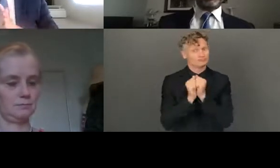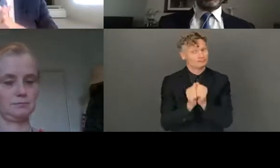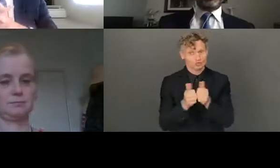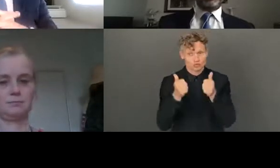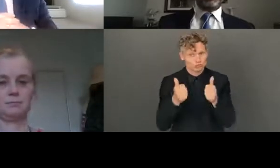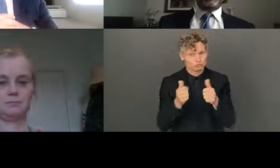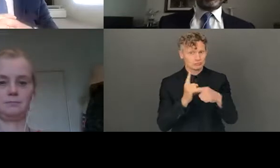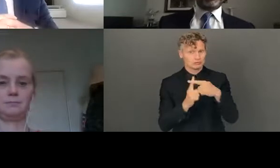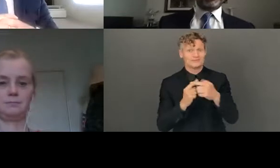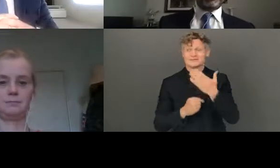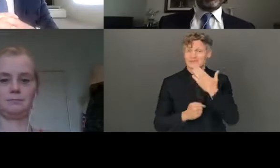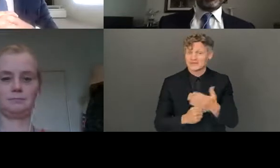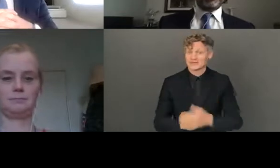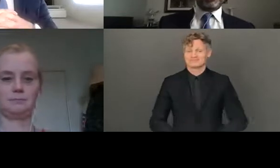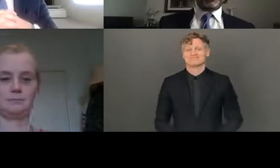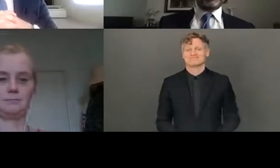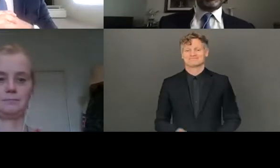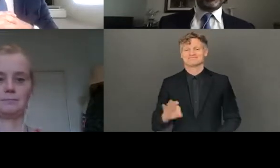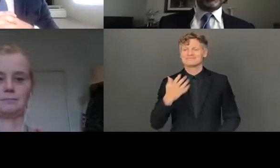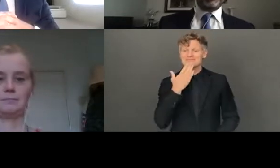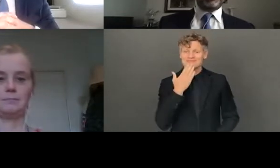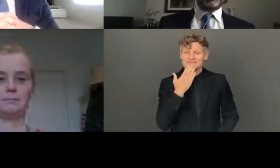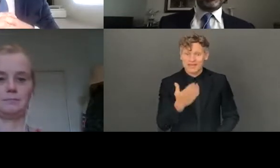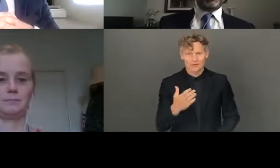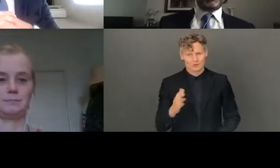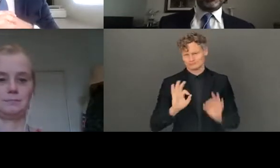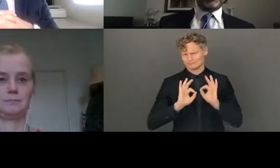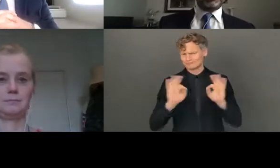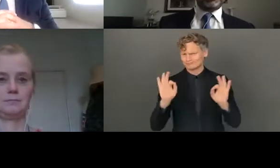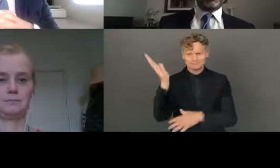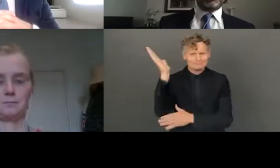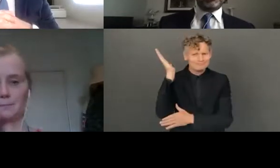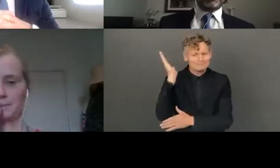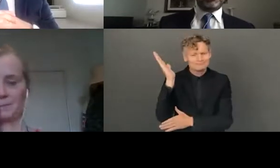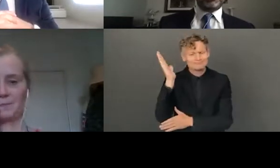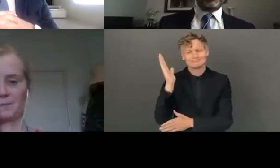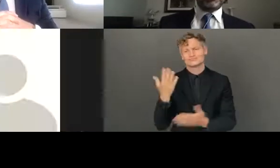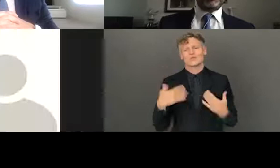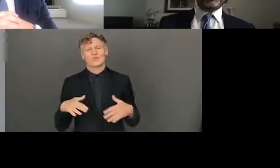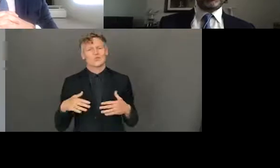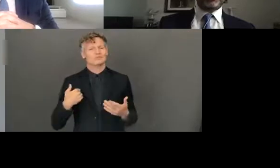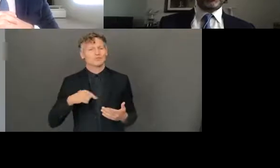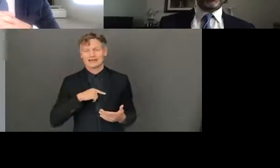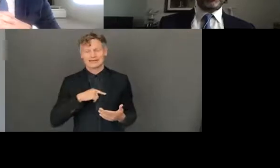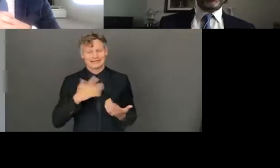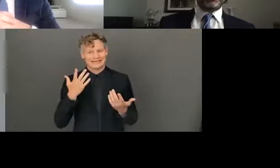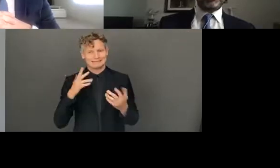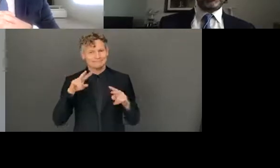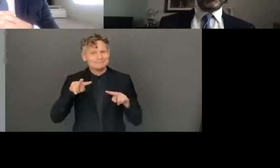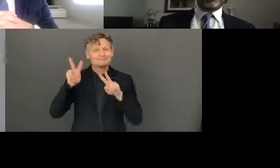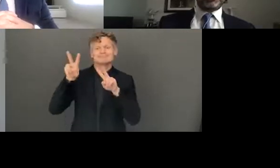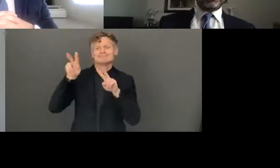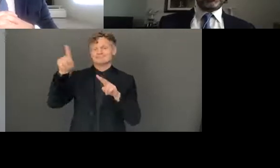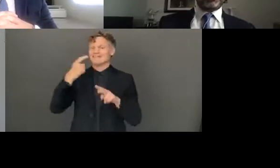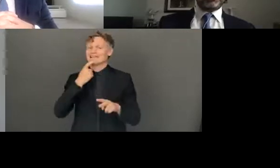beaucoup. Votre Excellence, merci beaucoup pour vos remarques excellentes. Nous